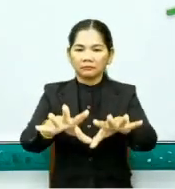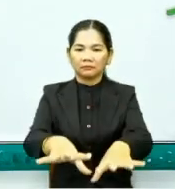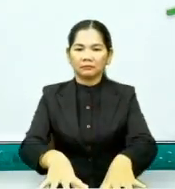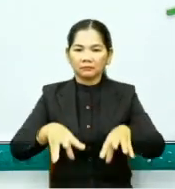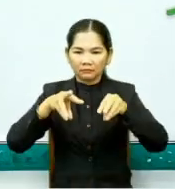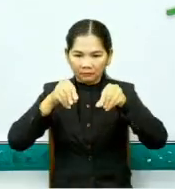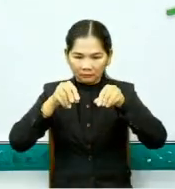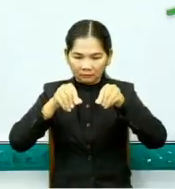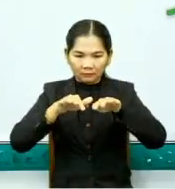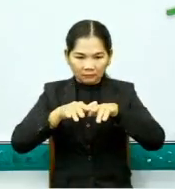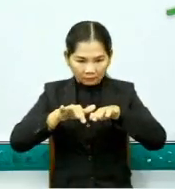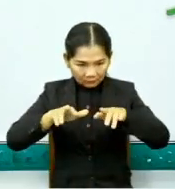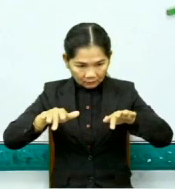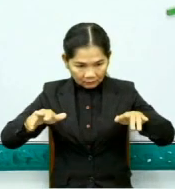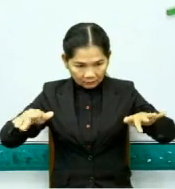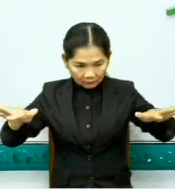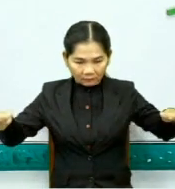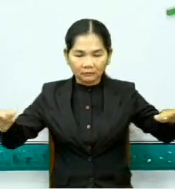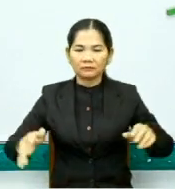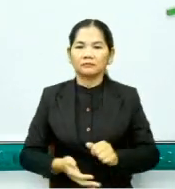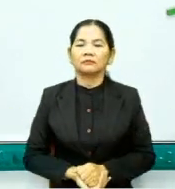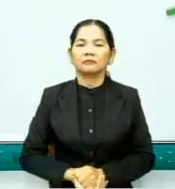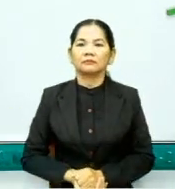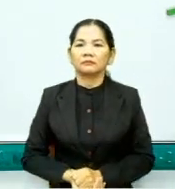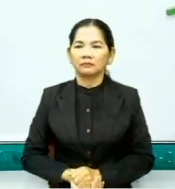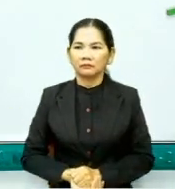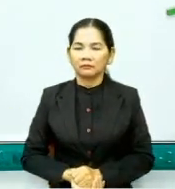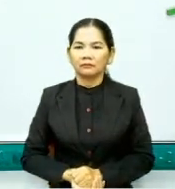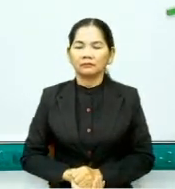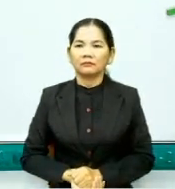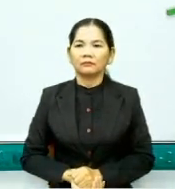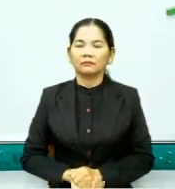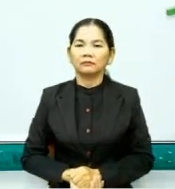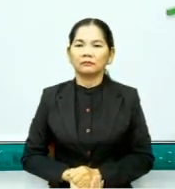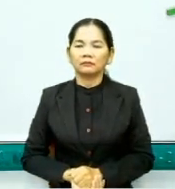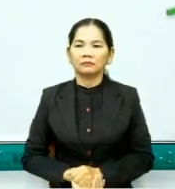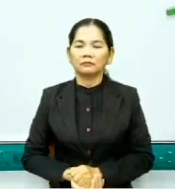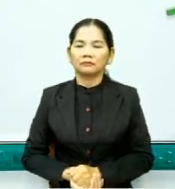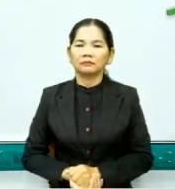nâng thai rẽ xa chnê